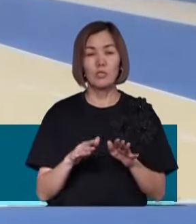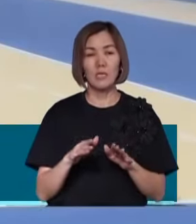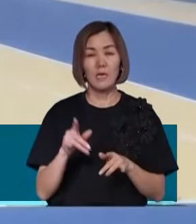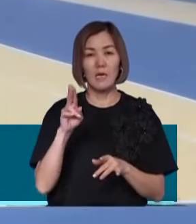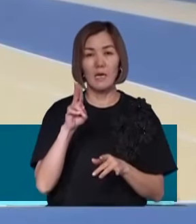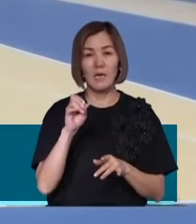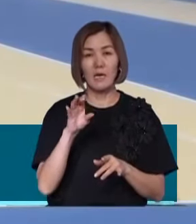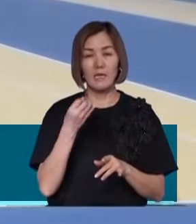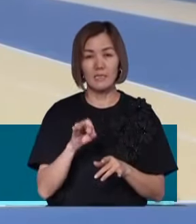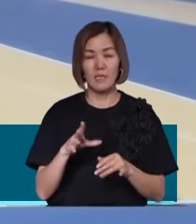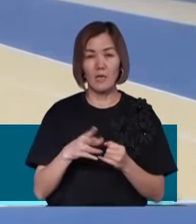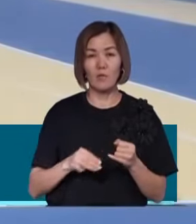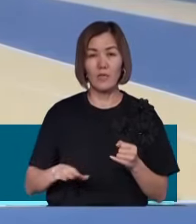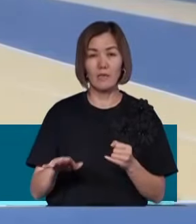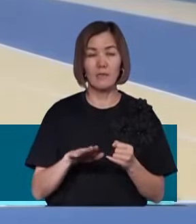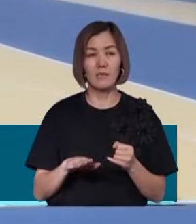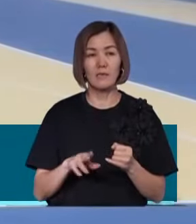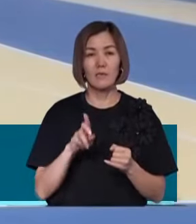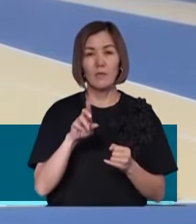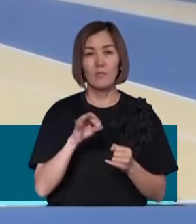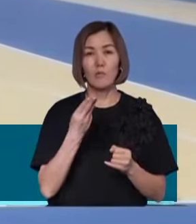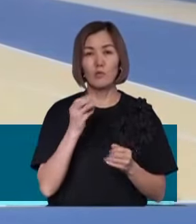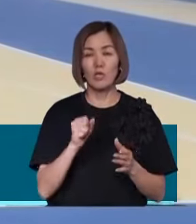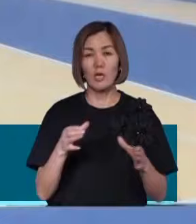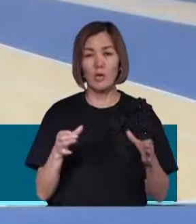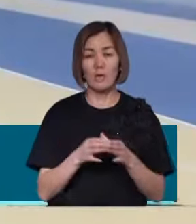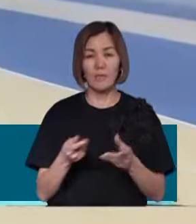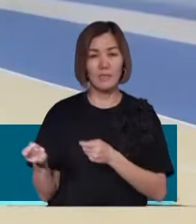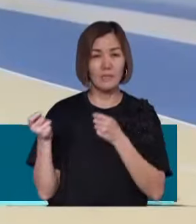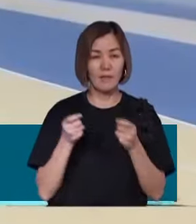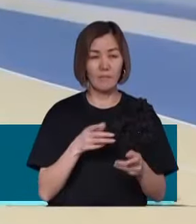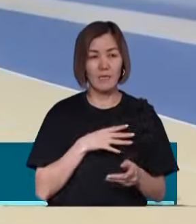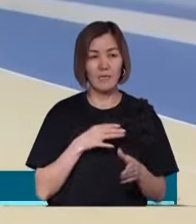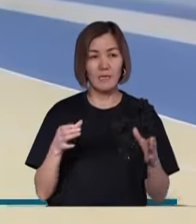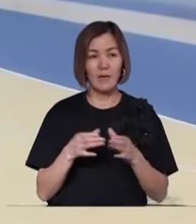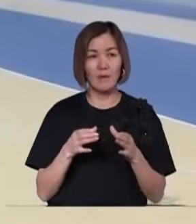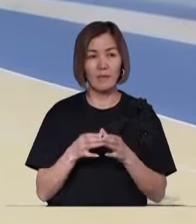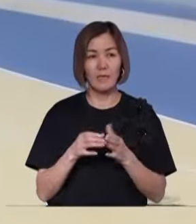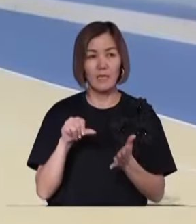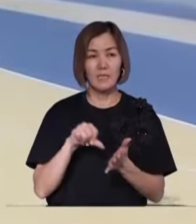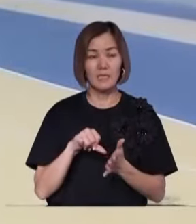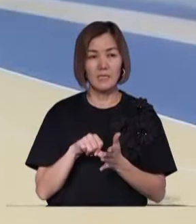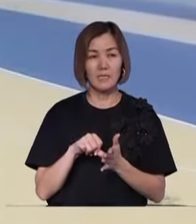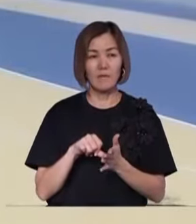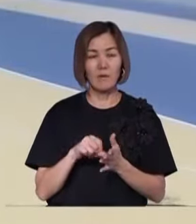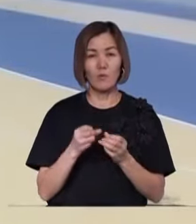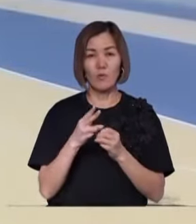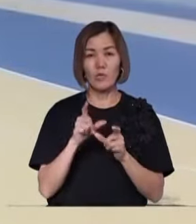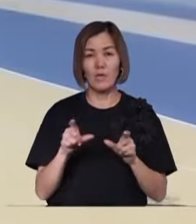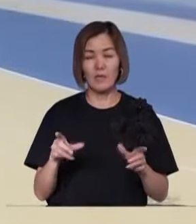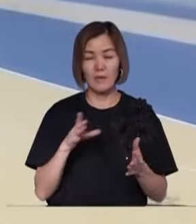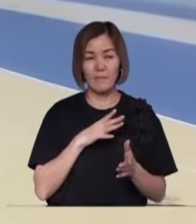Қарасай ауданының боча құрама командасын алып келдік. Команданың составы 12-ге